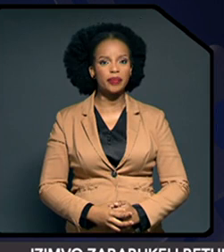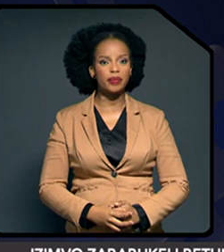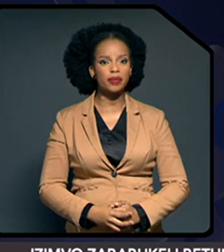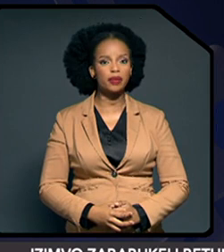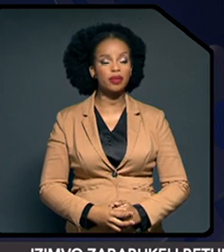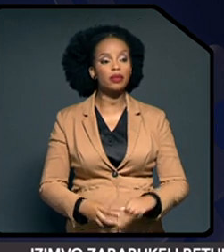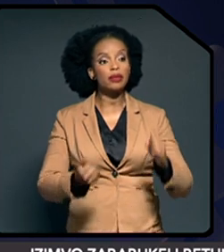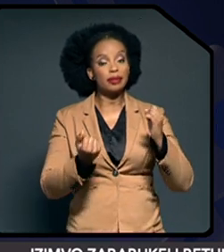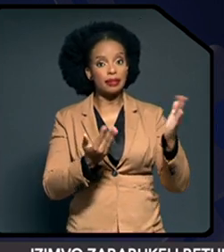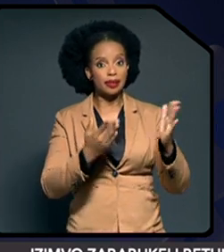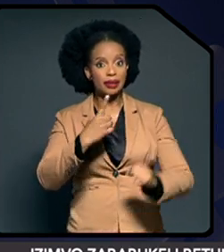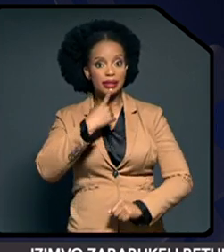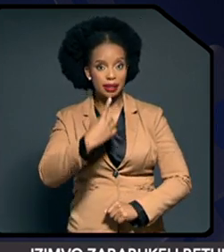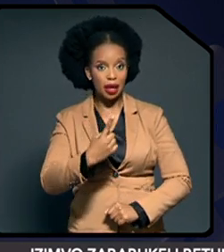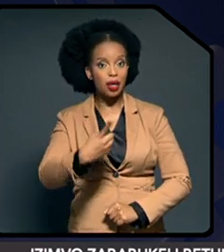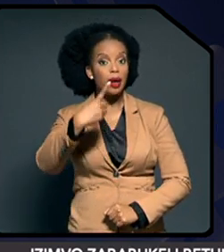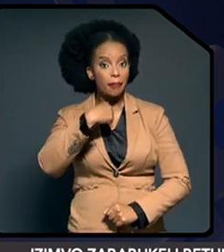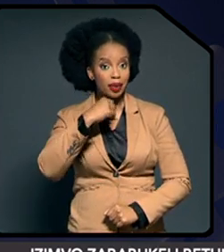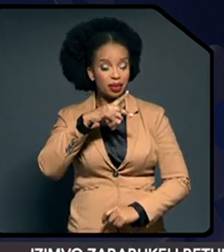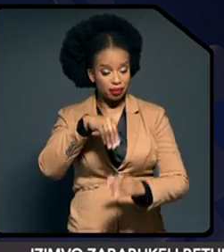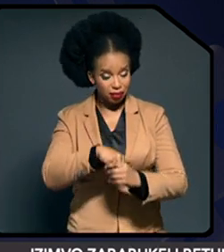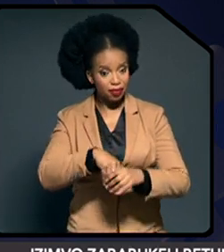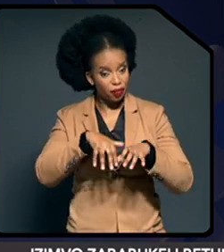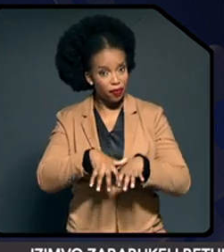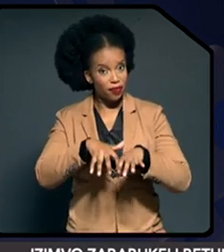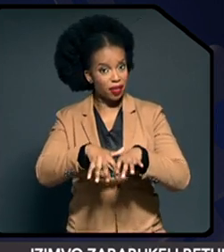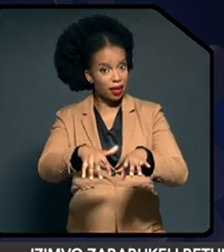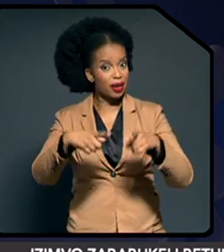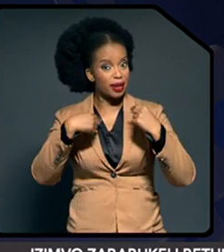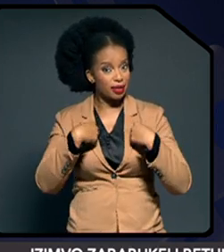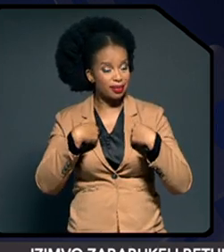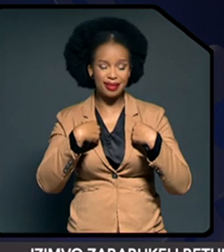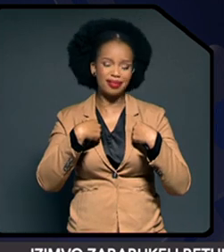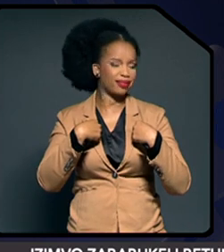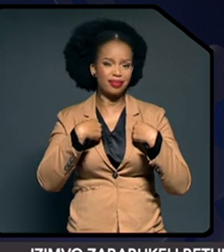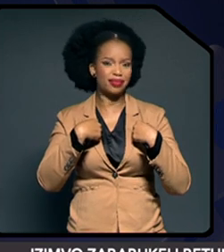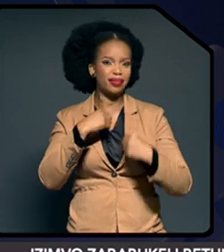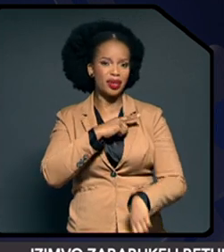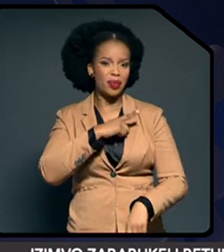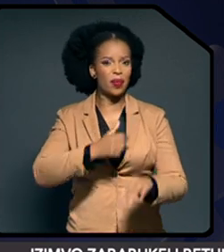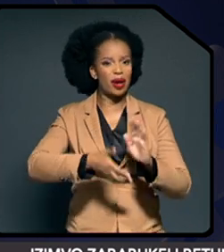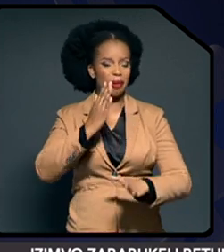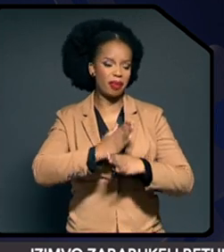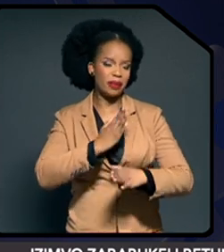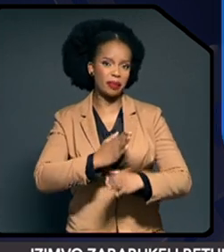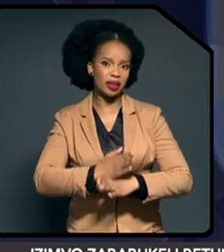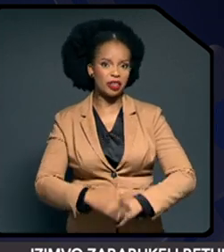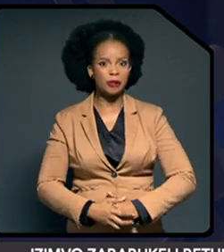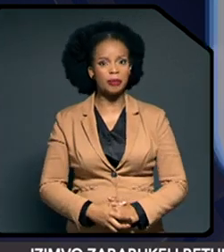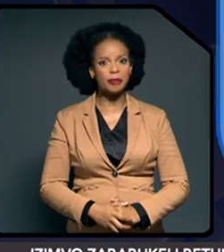Uvuyelwa Shumi uthi andizuba yinxalenye yalo msasazi kuba kufuneka ndiphangele ngomso.